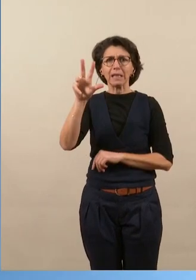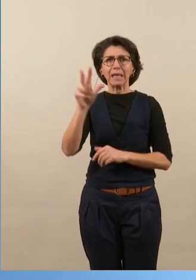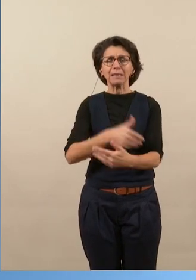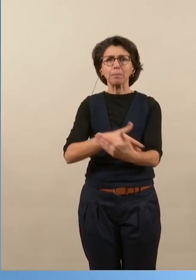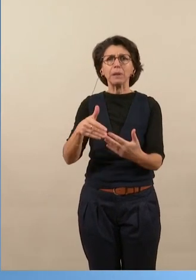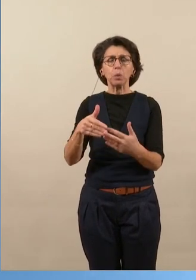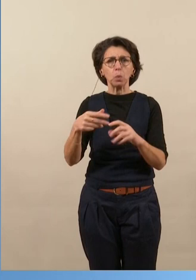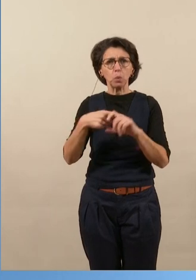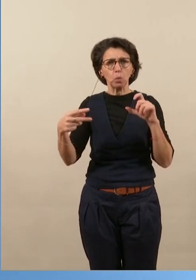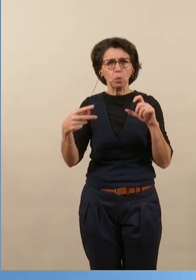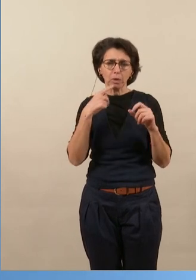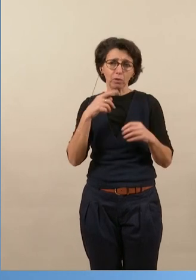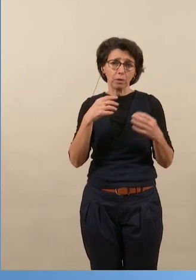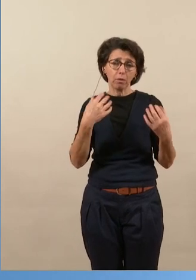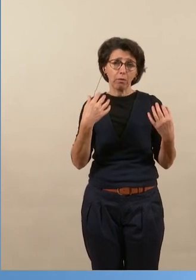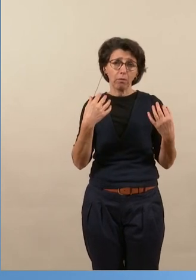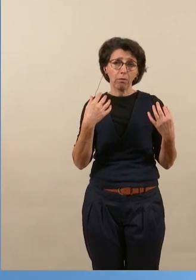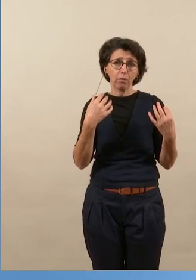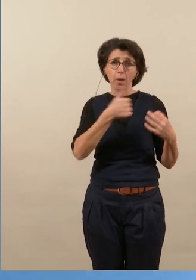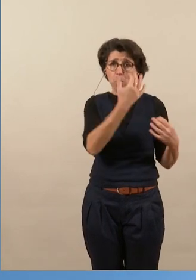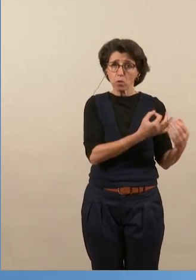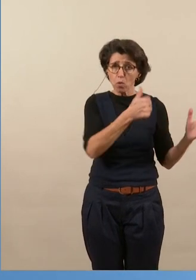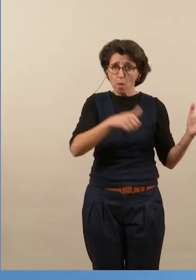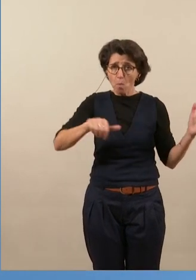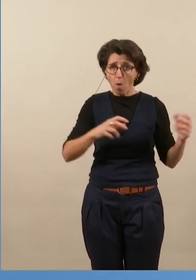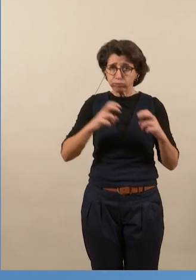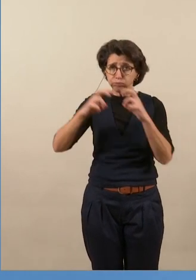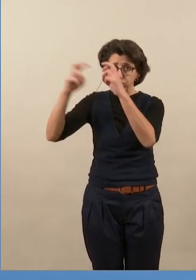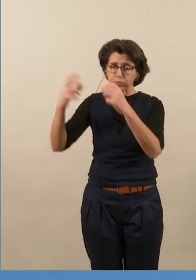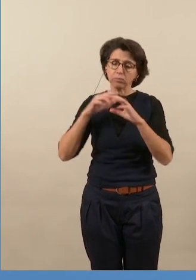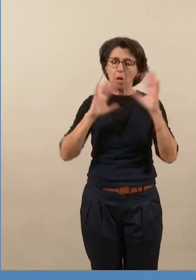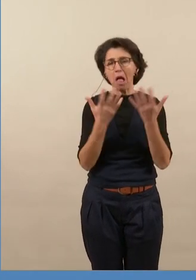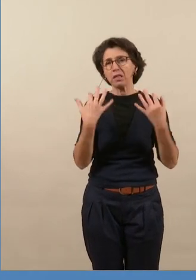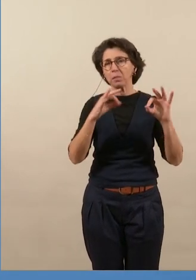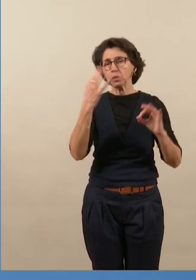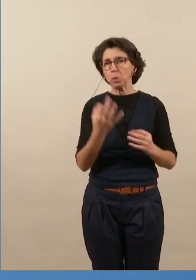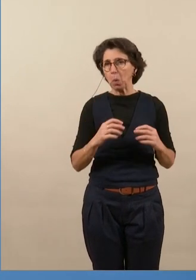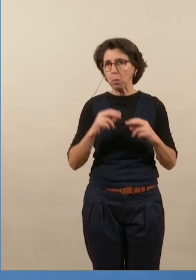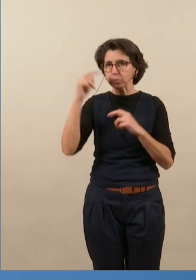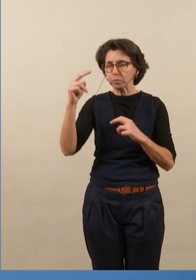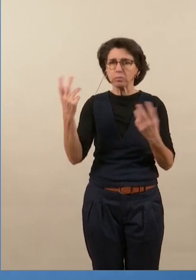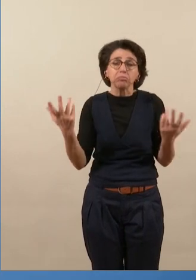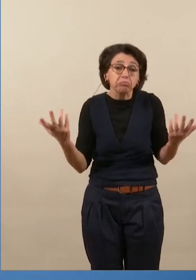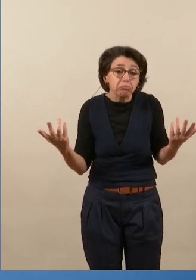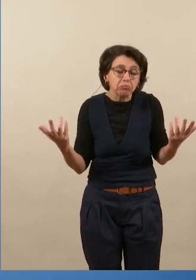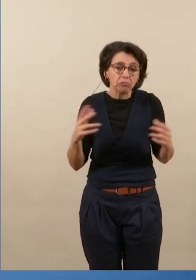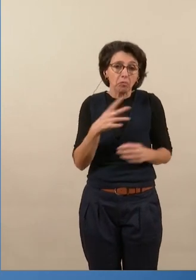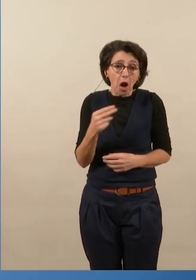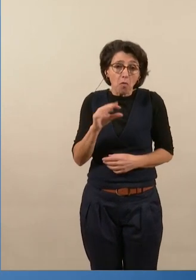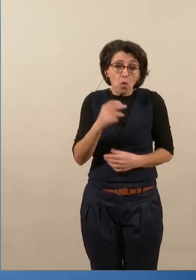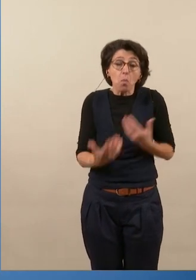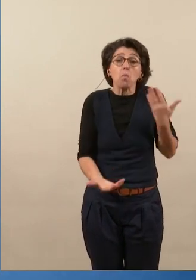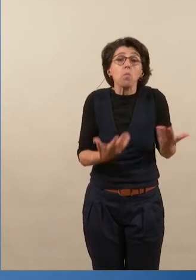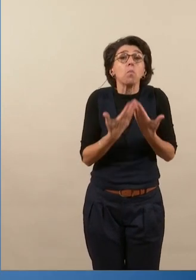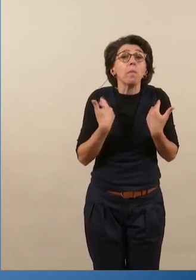% d'augmentation 1 % par mois donc c'est c'est pas mal mais au final est-ce est-ce si grave sans deté me